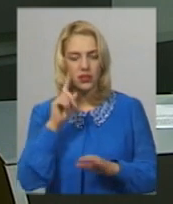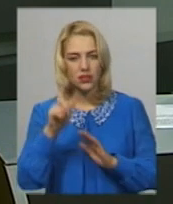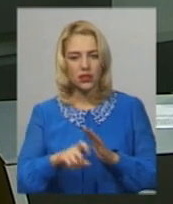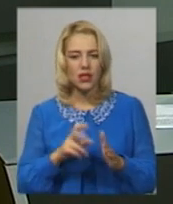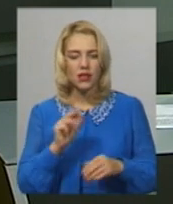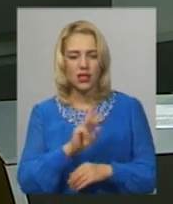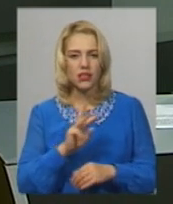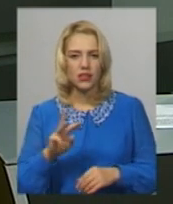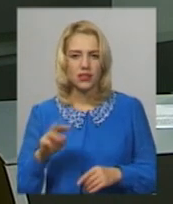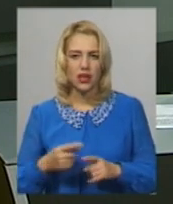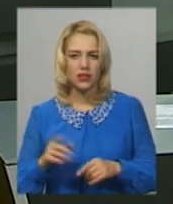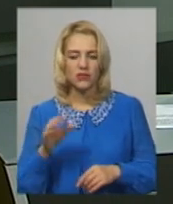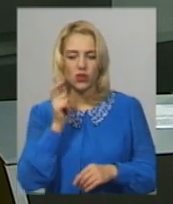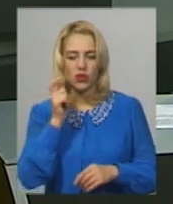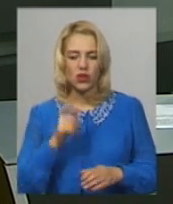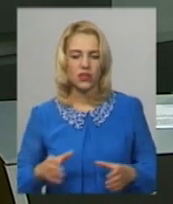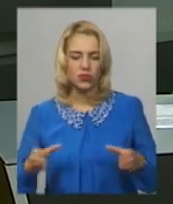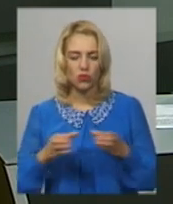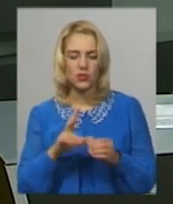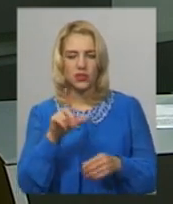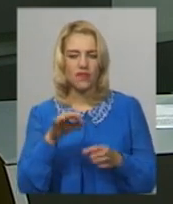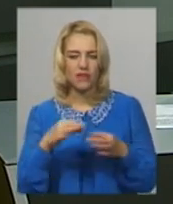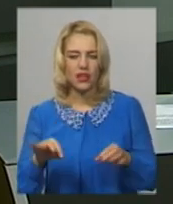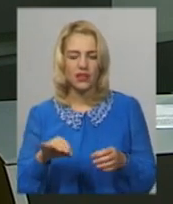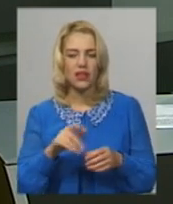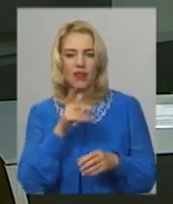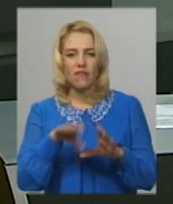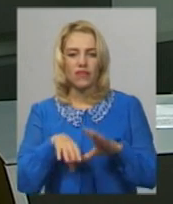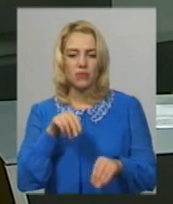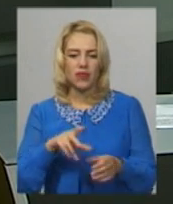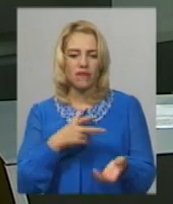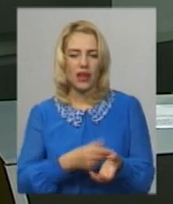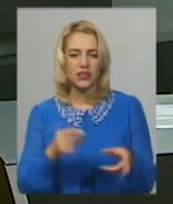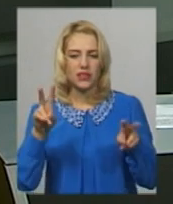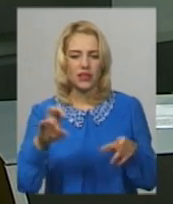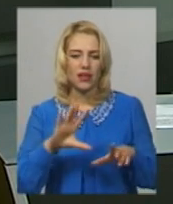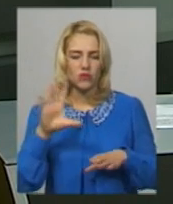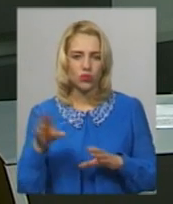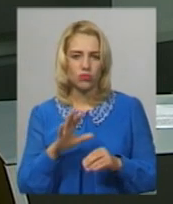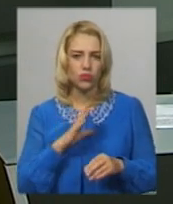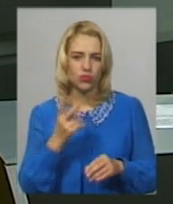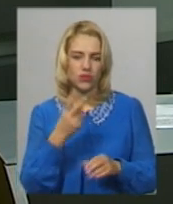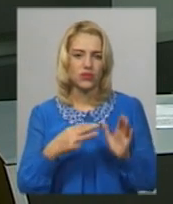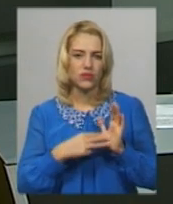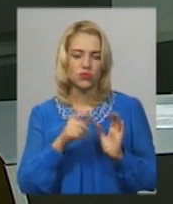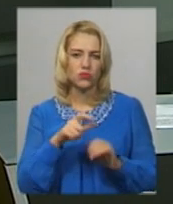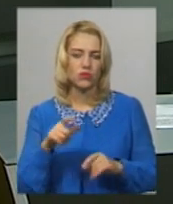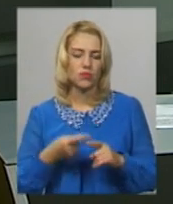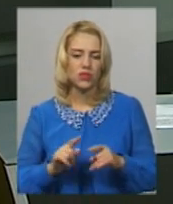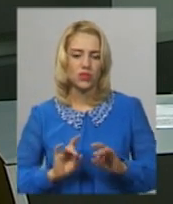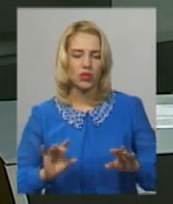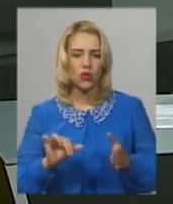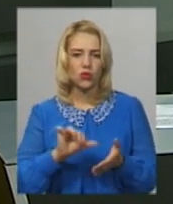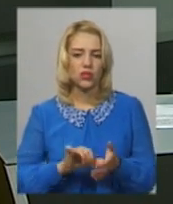сайті всеукраїнської групи «За вільний вибір вакцинації». Всього підтримати акцію зібралось 28 учасників. Про це розповіла